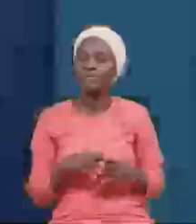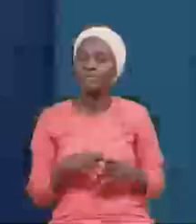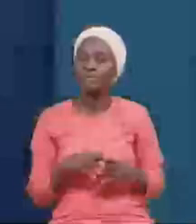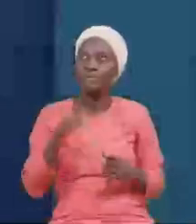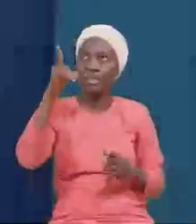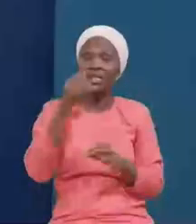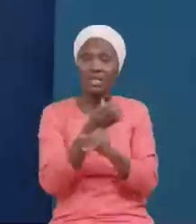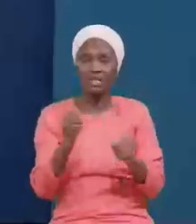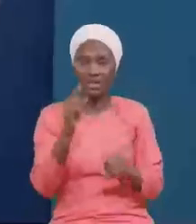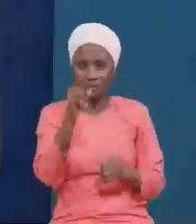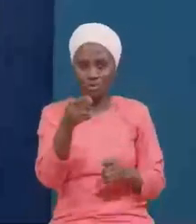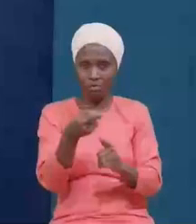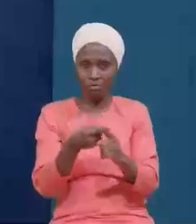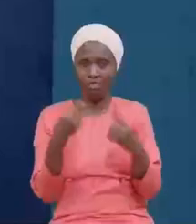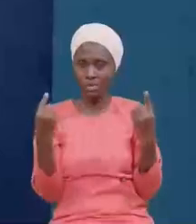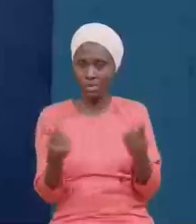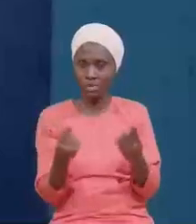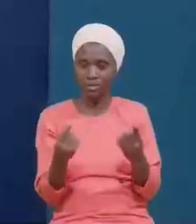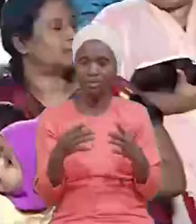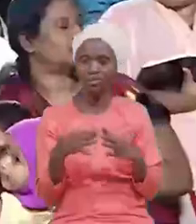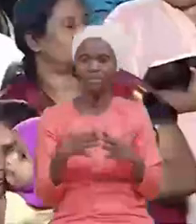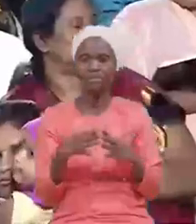Il vous sauve du péché.